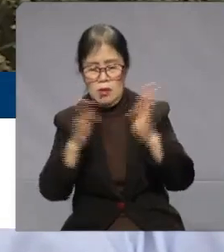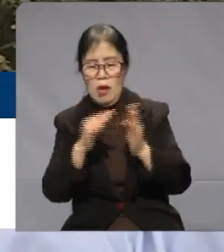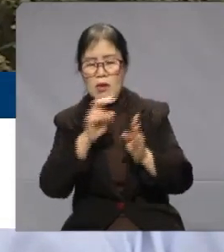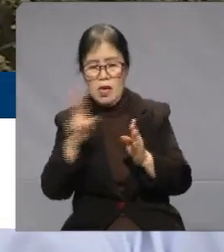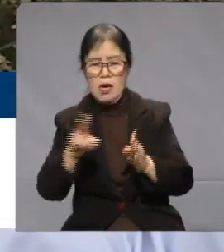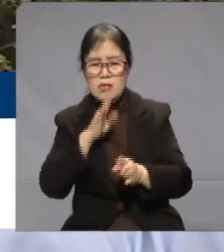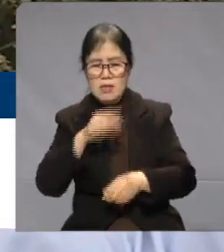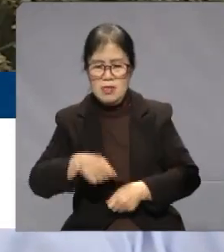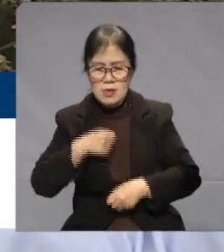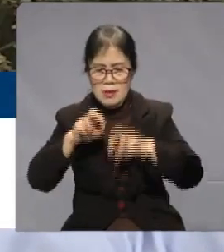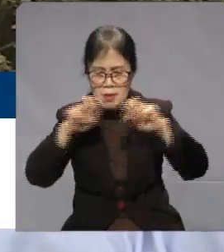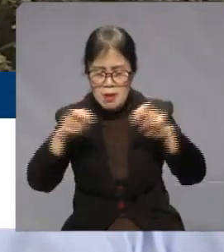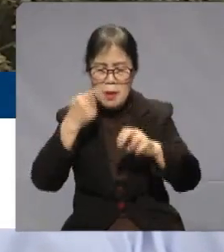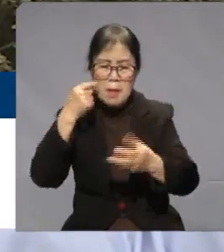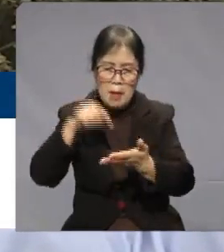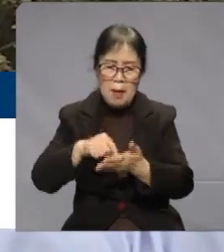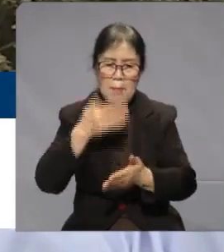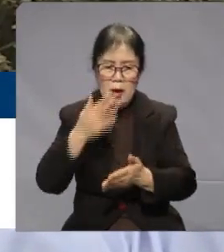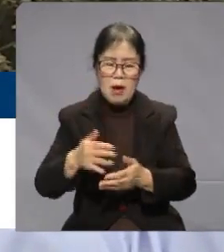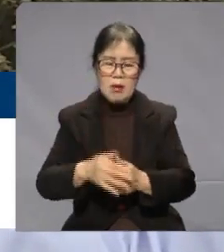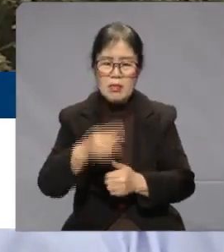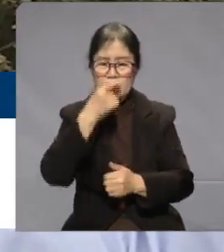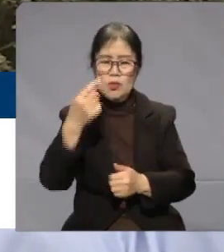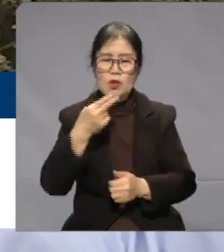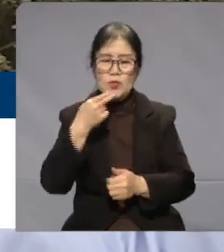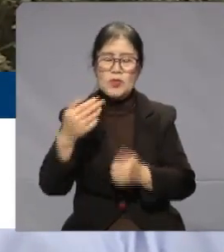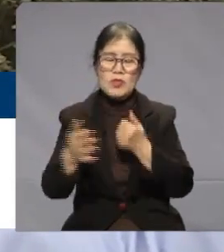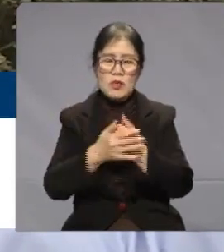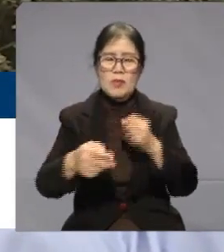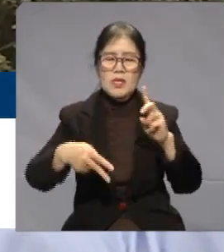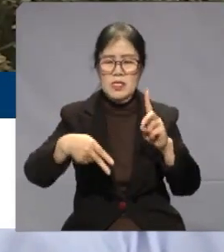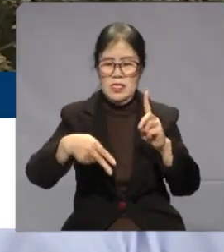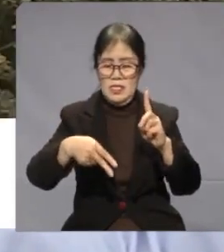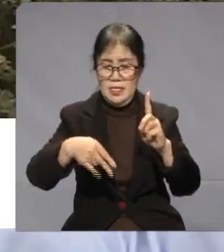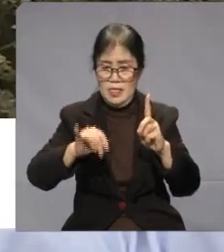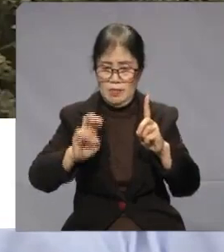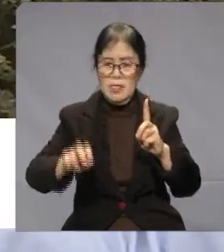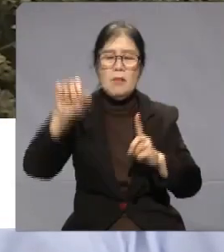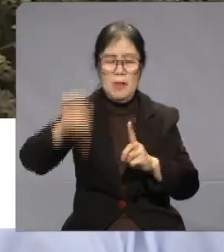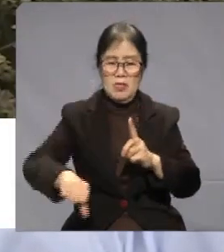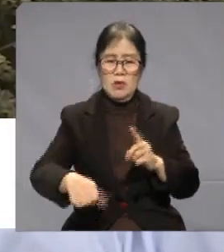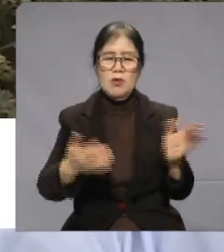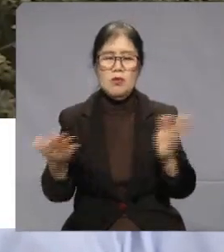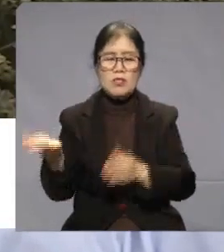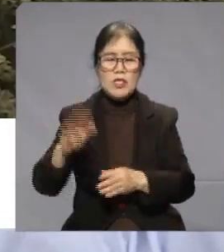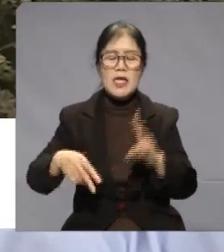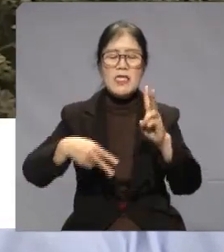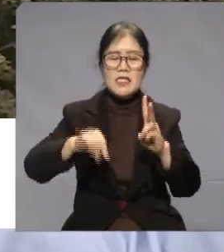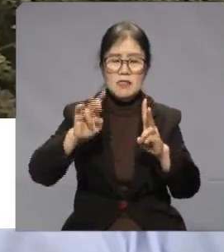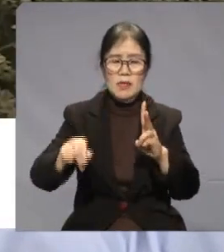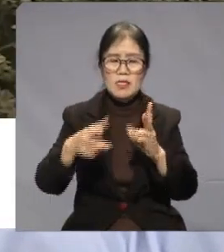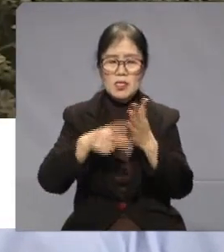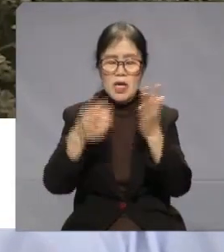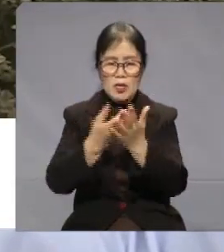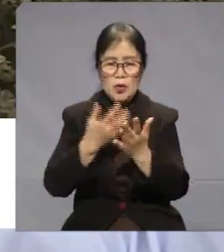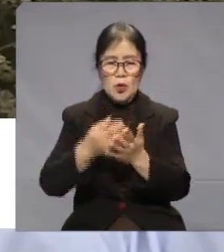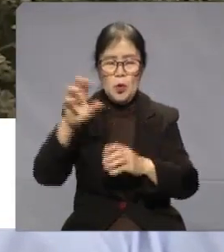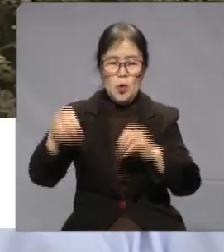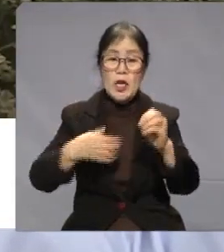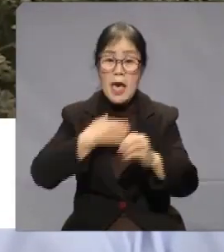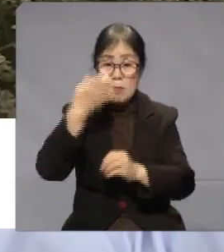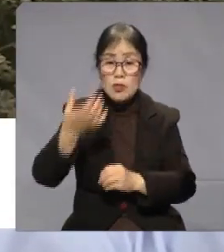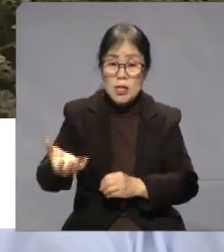수 있는데 저희가 입증할 수가 없었기 때문에 1심에서는 패소를 한 건데요. 2심에서는 그 자료를 오히려 애플 측이 가지고 있다는